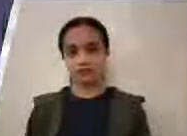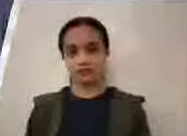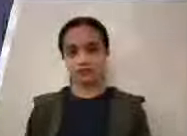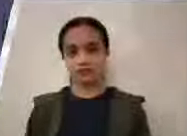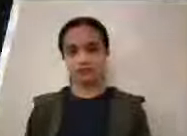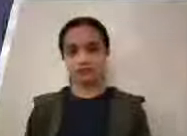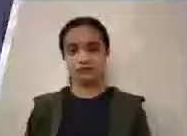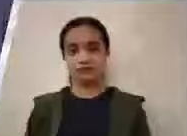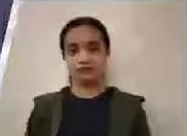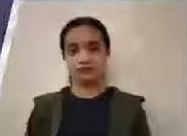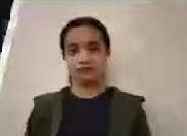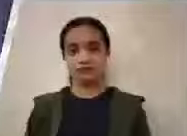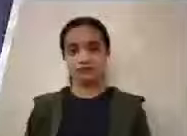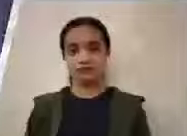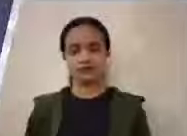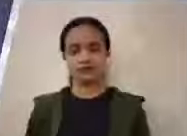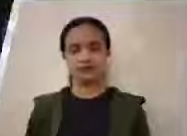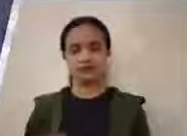Nakakatakot pala!